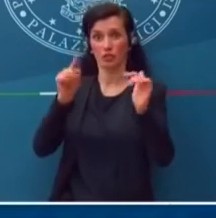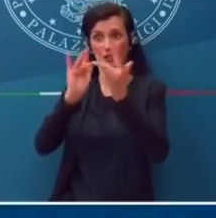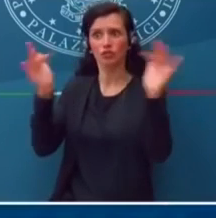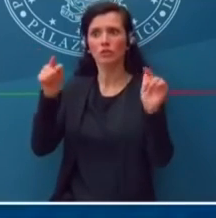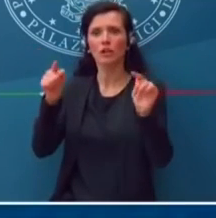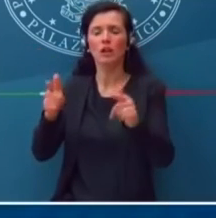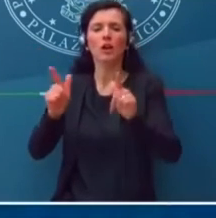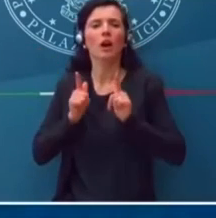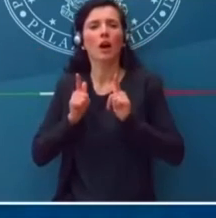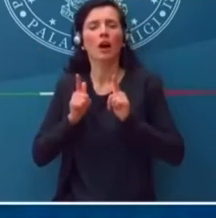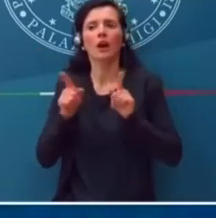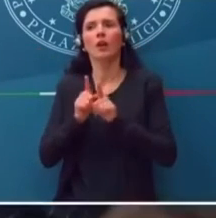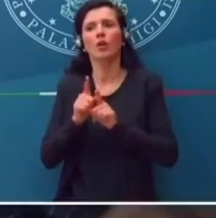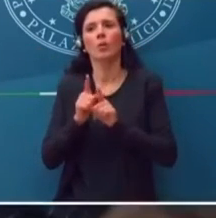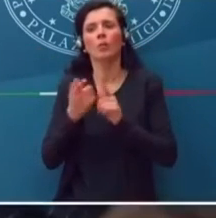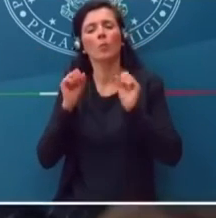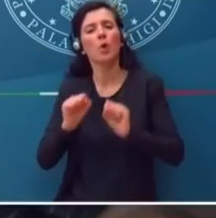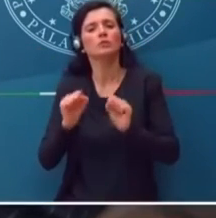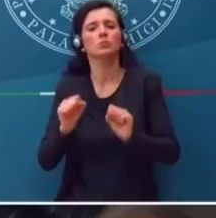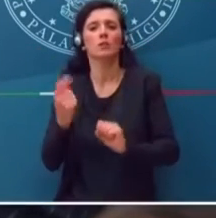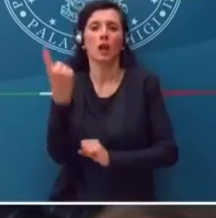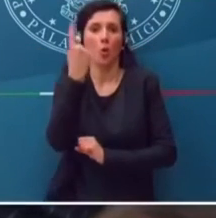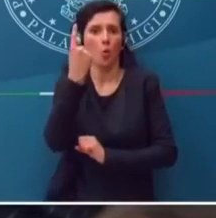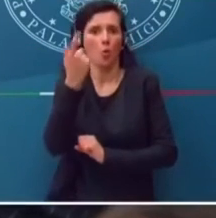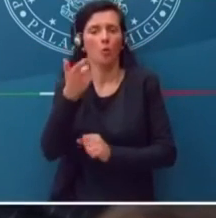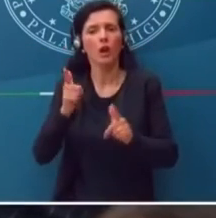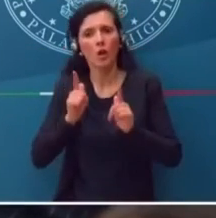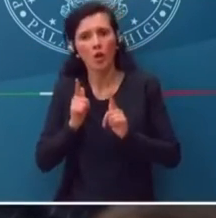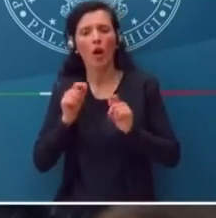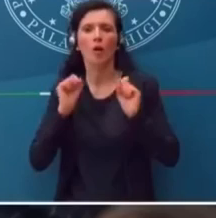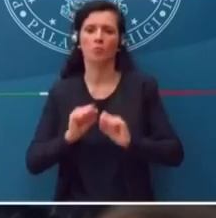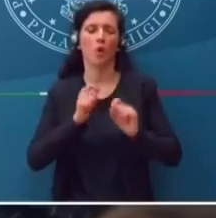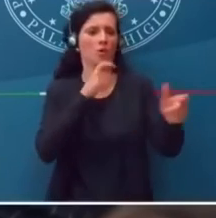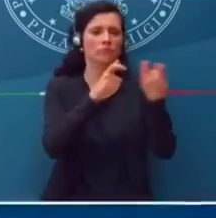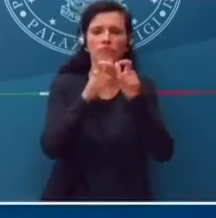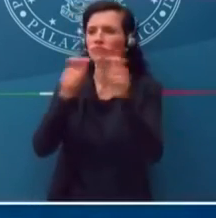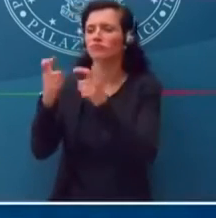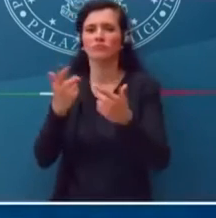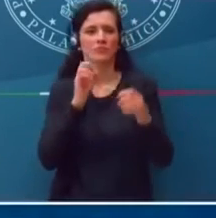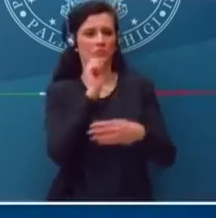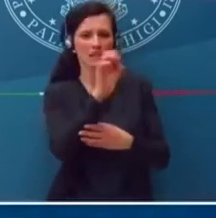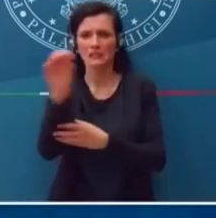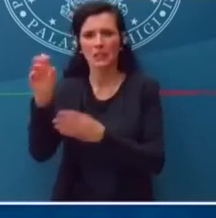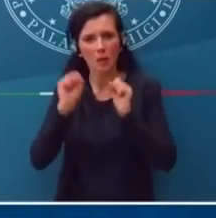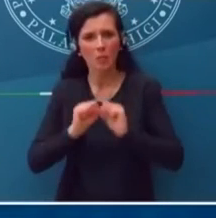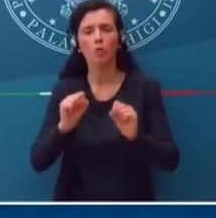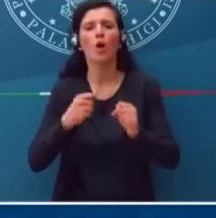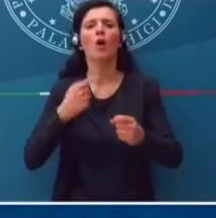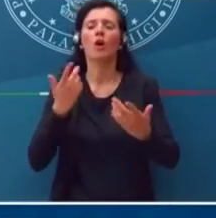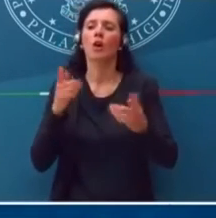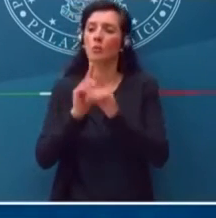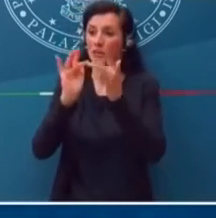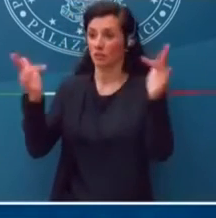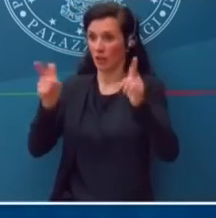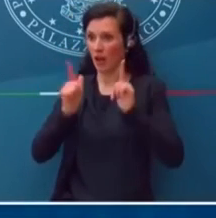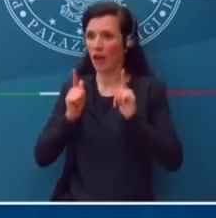l'unica via d'uscita, sarebbe stata l'unica via d'uscita anche per comunicare, per insegnare, per continuare a fare almeno una